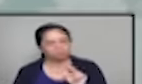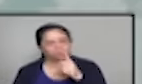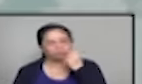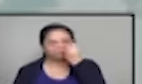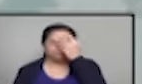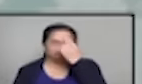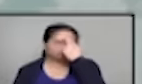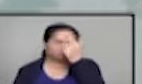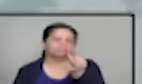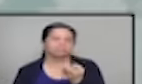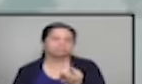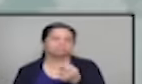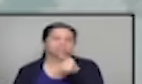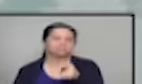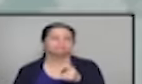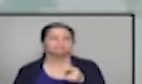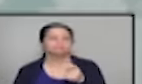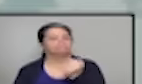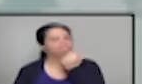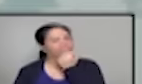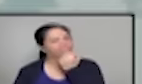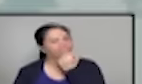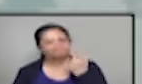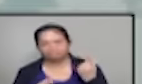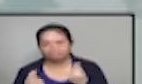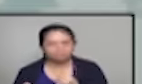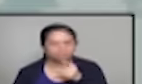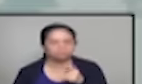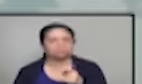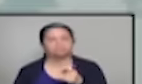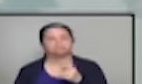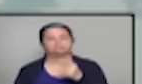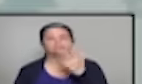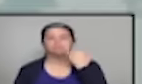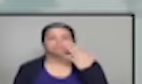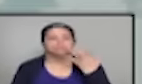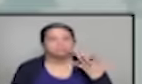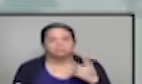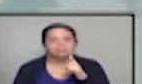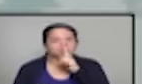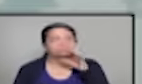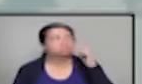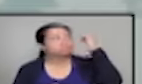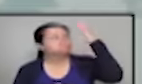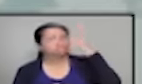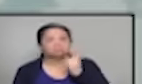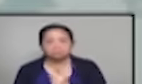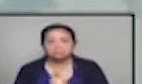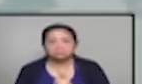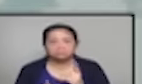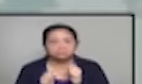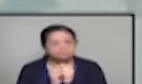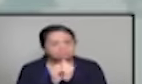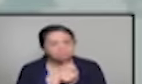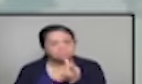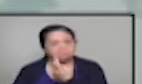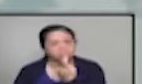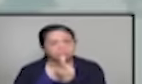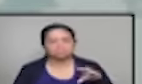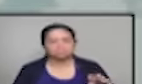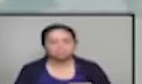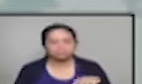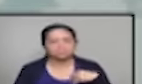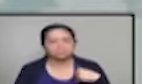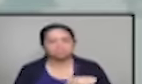paramdam sa'yo yung realidad na mali yung ginagawa mo. Kasi total, nangako tayo sa Diyos, di ba, na tayo magkasama sa hirap at